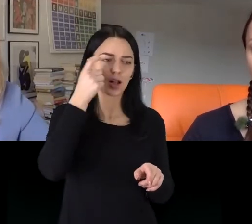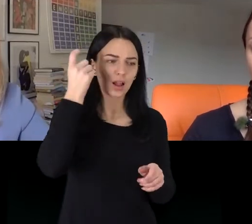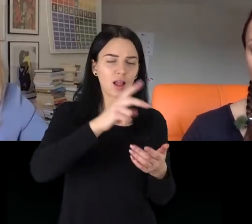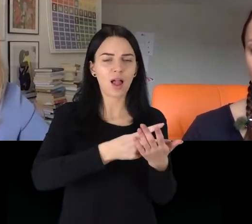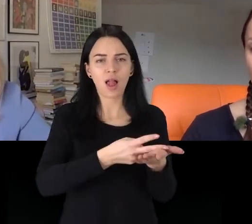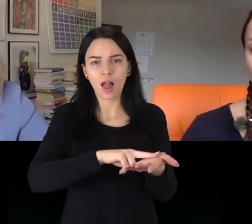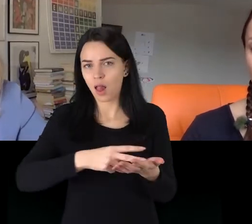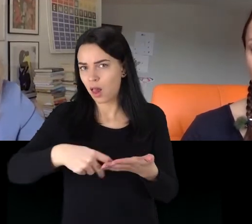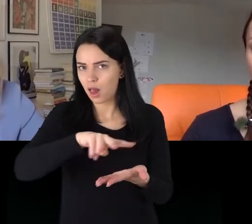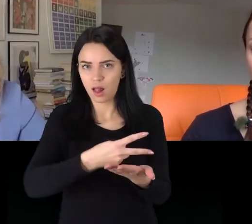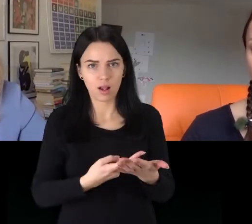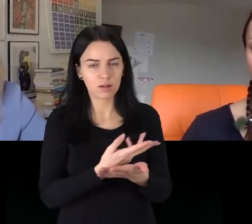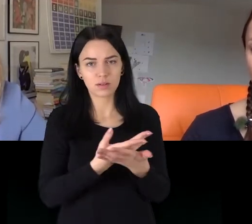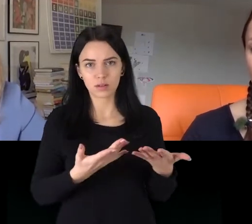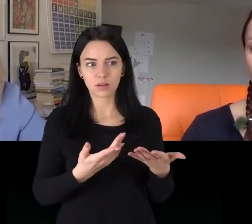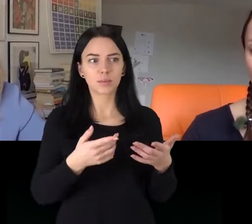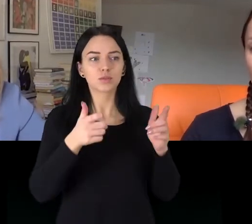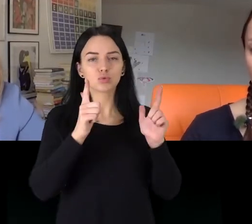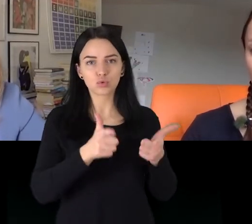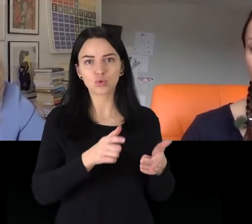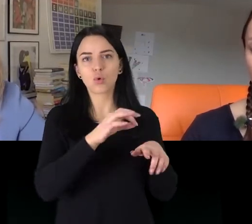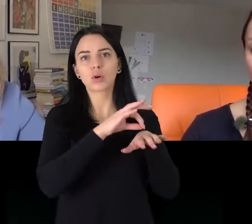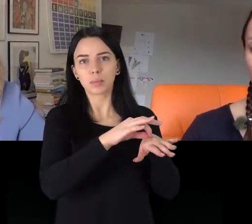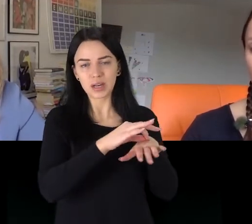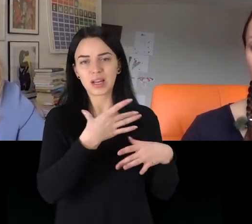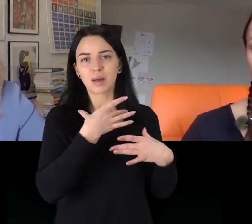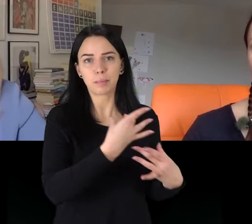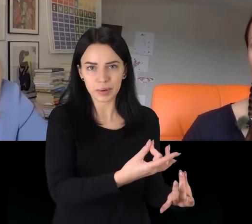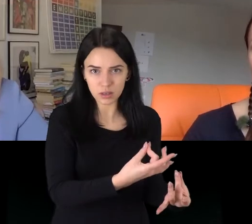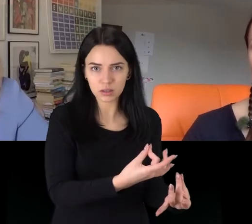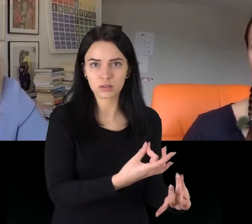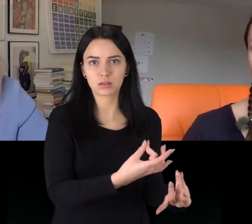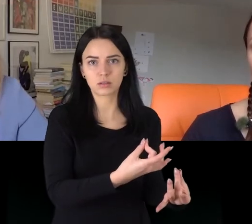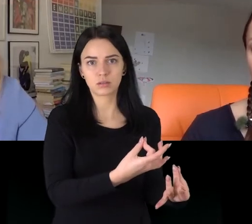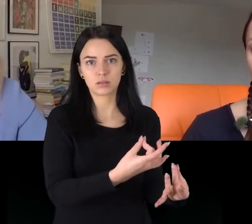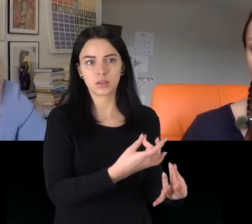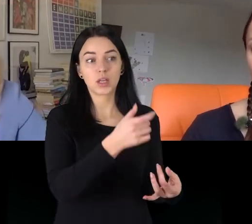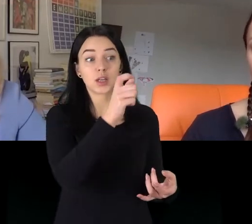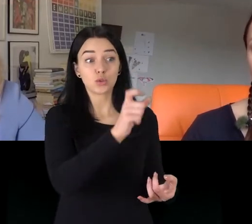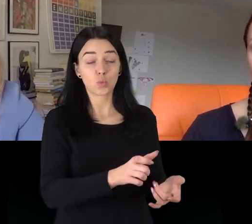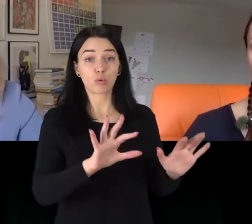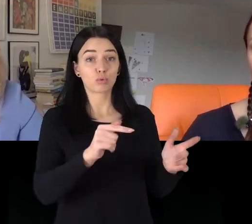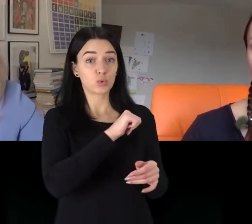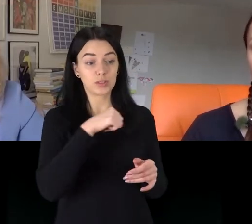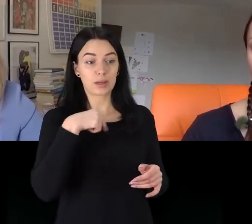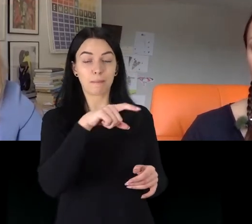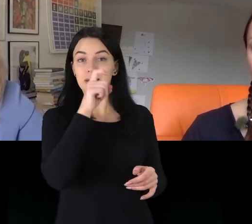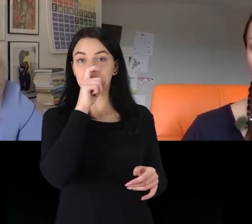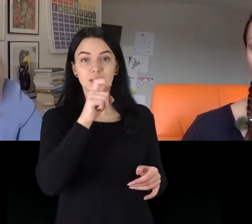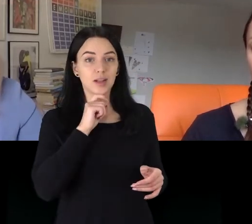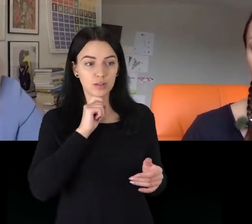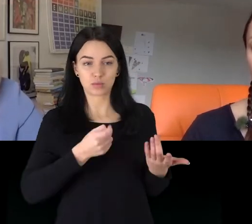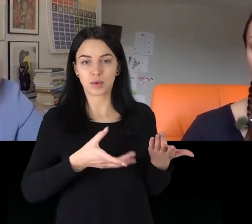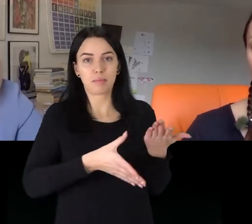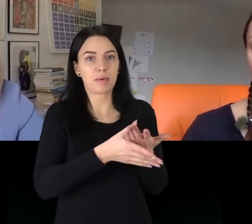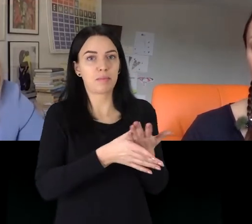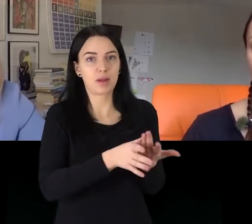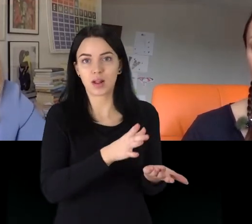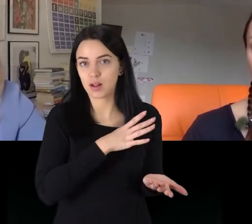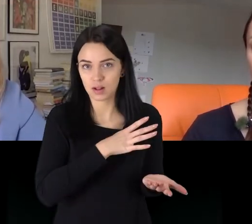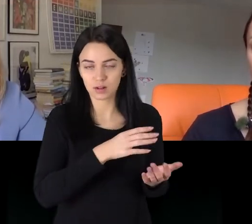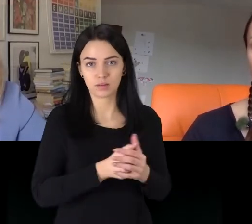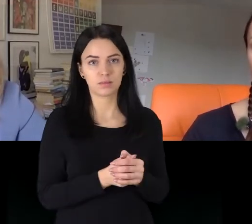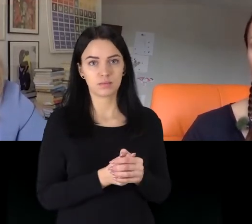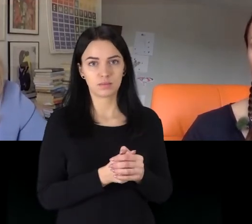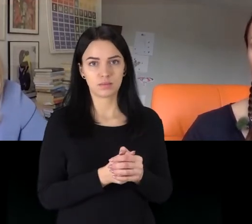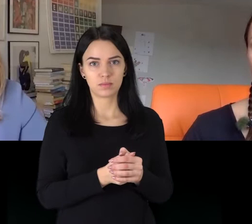nu, sakykim. Bet juk tai yra liga, tai yra priklausomybė ir nuo žmogaus, tai kol jisai to nesupranta, tai tikrai mažai priklauso, beveik nepriklauso.